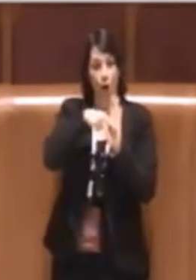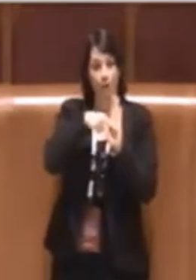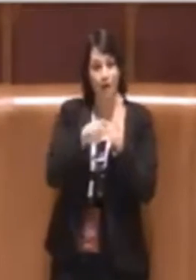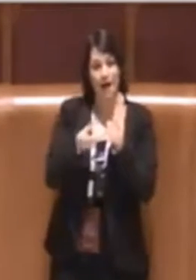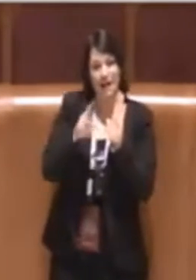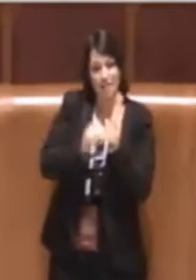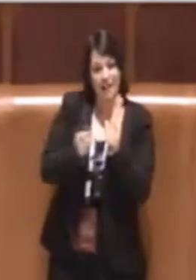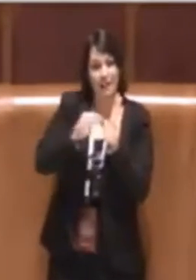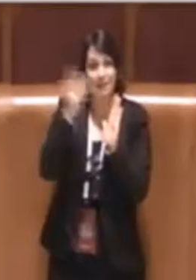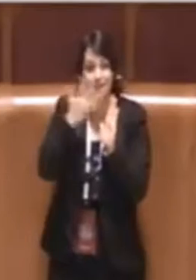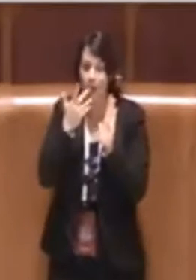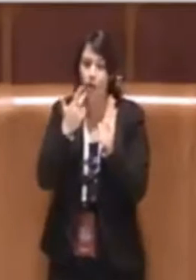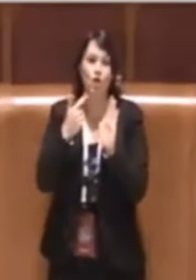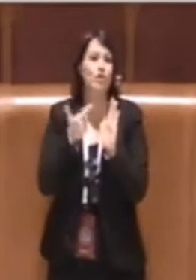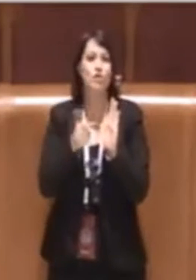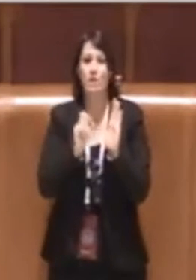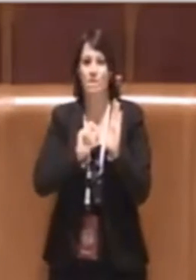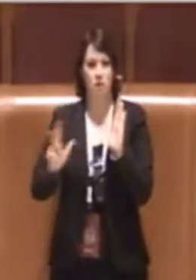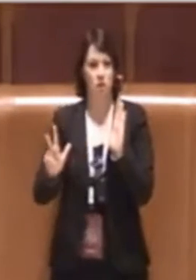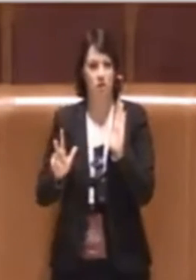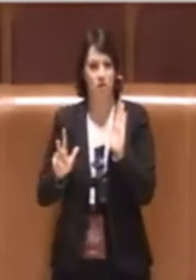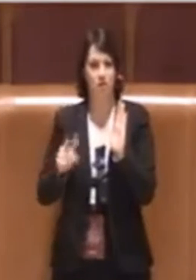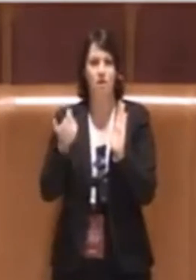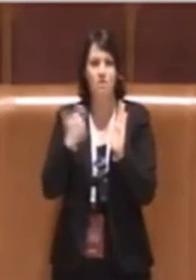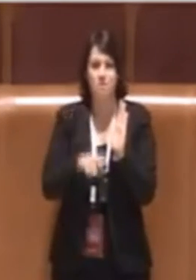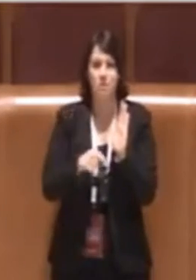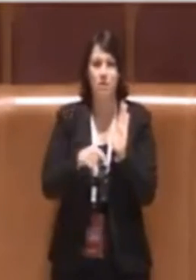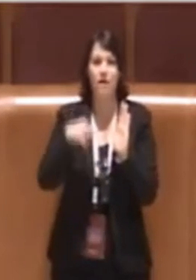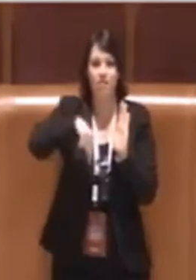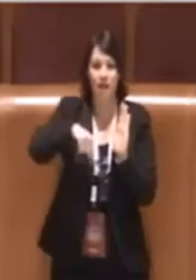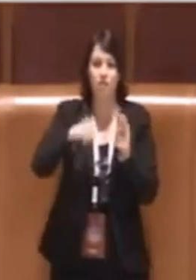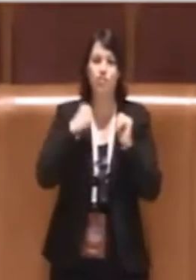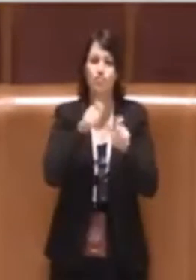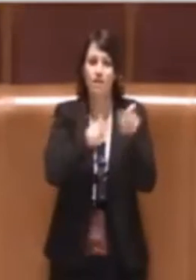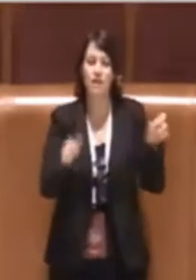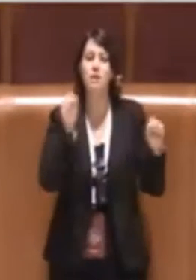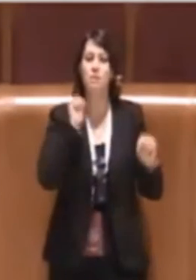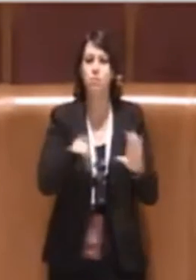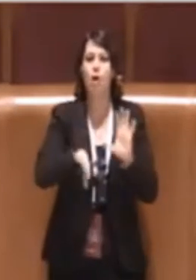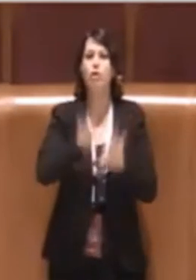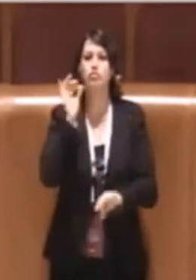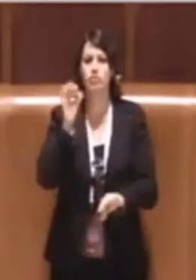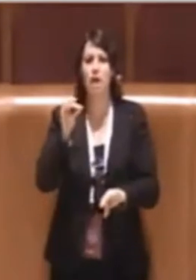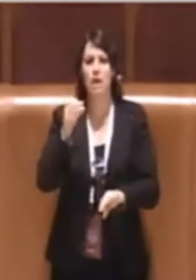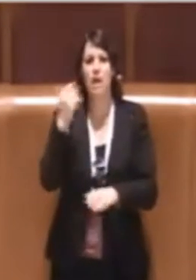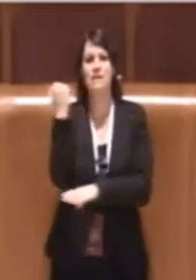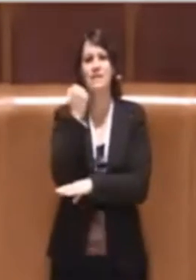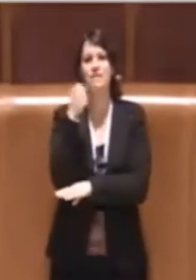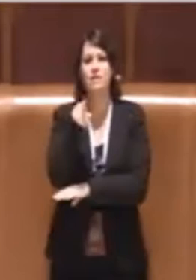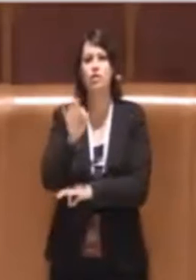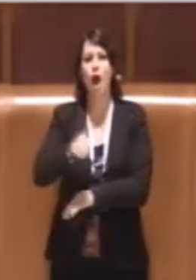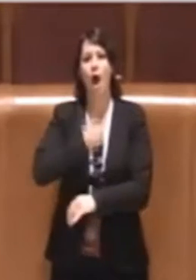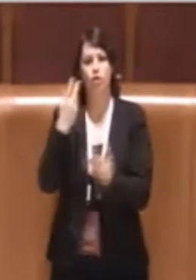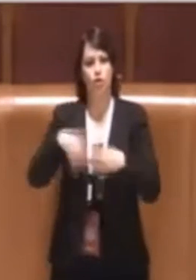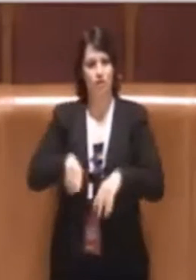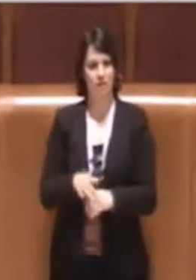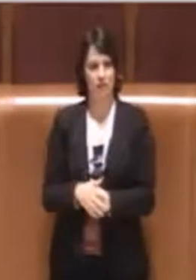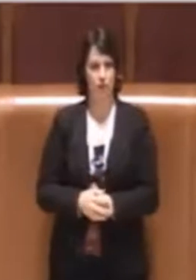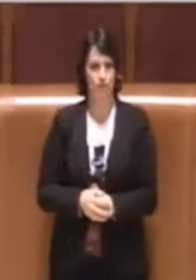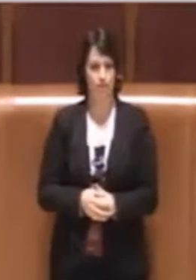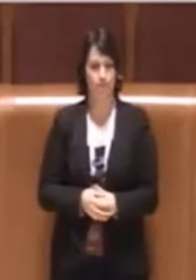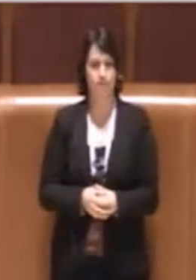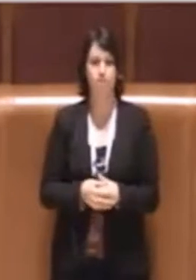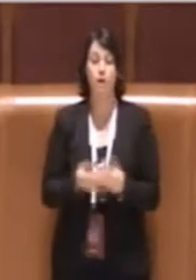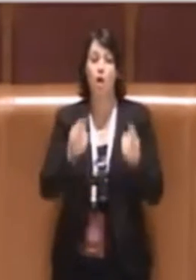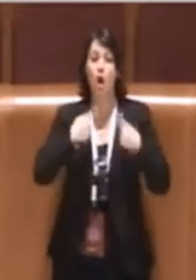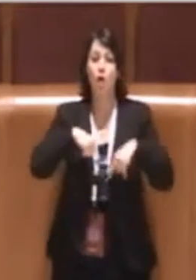consente ai cittadini di scegliere anche il servizio autogestito. Siamo arrivati a semplificare quanto più